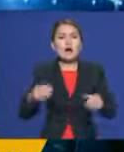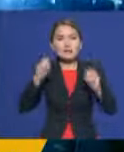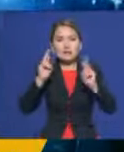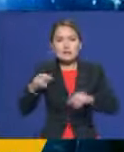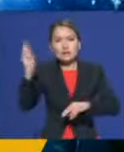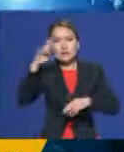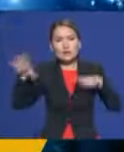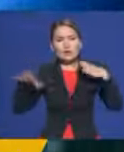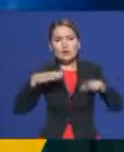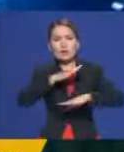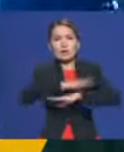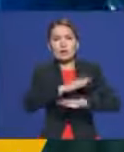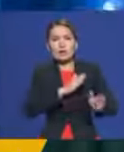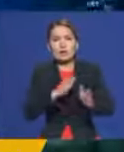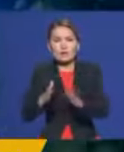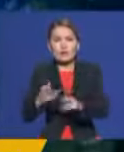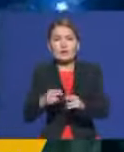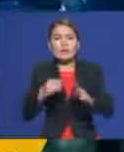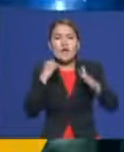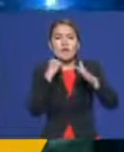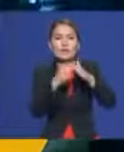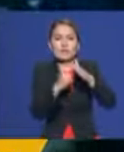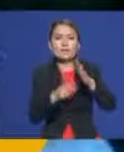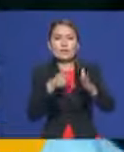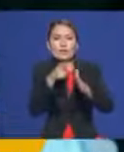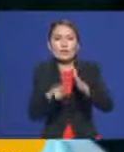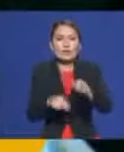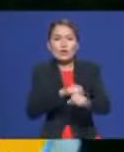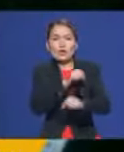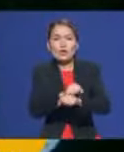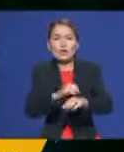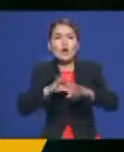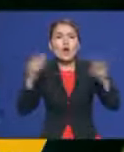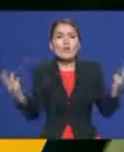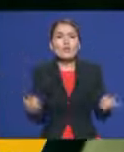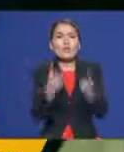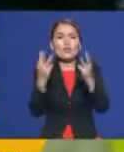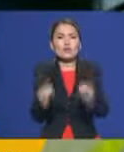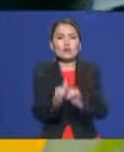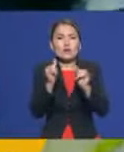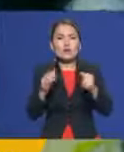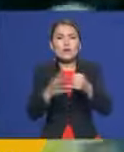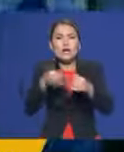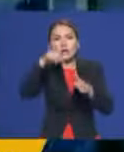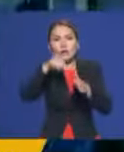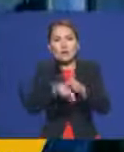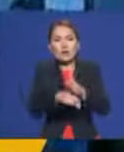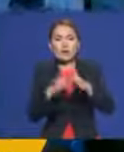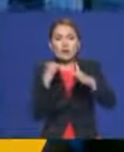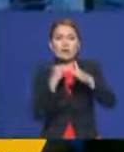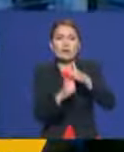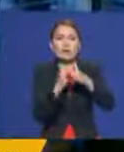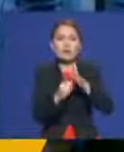метро вагондары рельстен шығып кетіп, соның салдарынан өрт шығады. Қауіпсіздік ережелеріне сәйкес, тереңде орналасқан туннелдерде тек